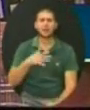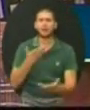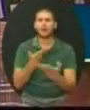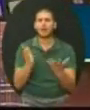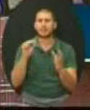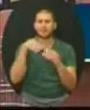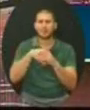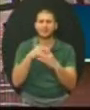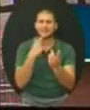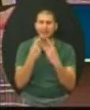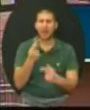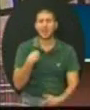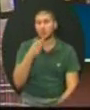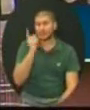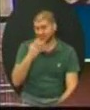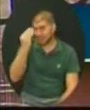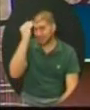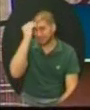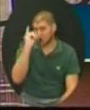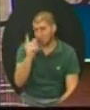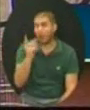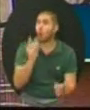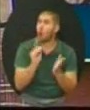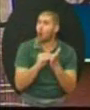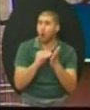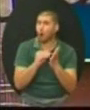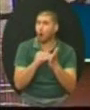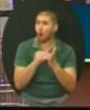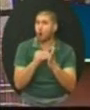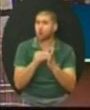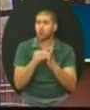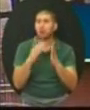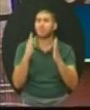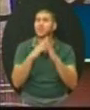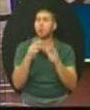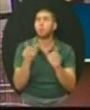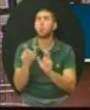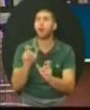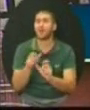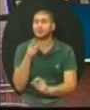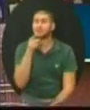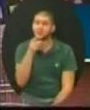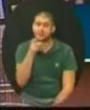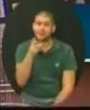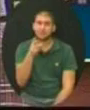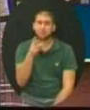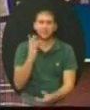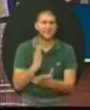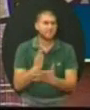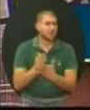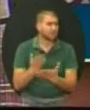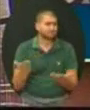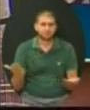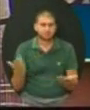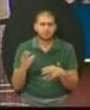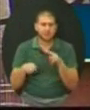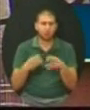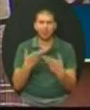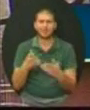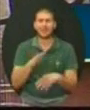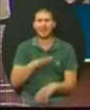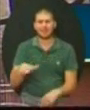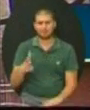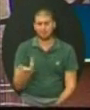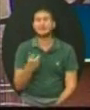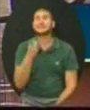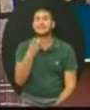נעדרת מהשיח, אנחנו צריכים לזכור את זה. זה עדיין לא דיור מוגן, וזה כבר לא מטופלת בילדים